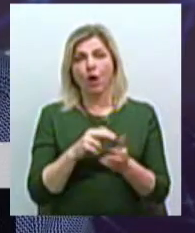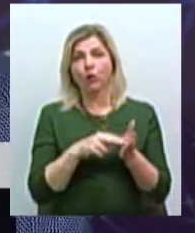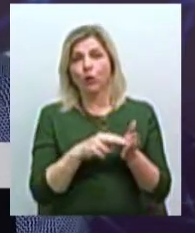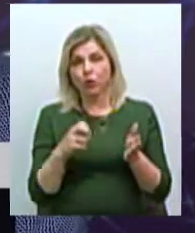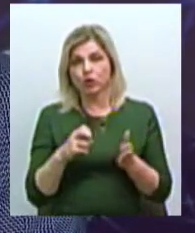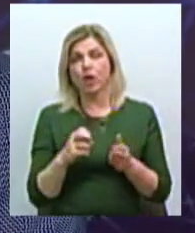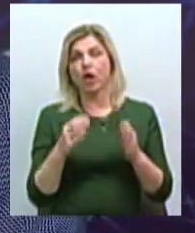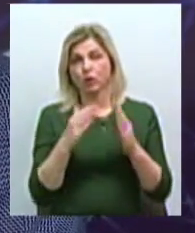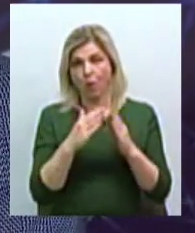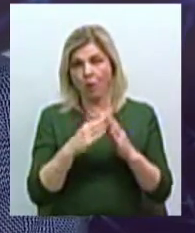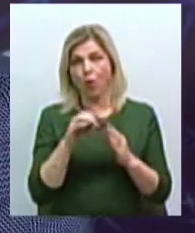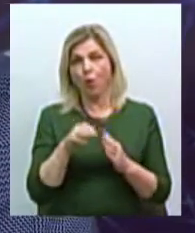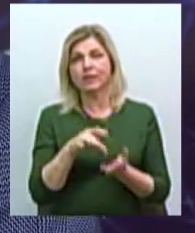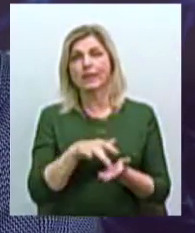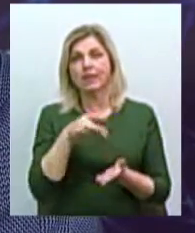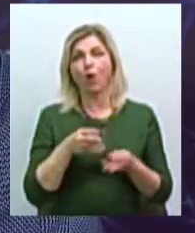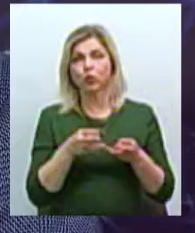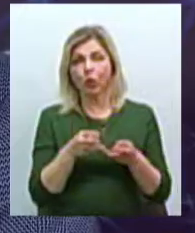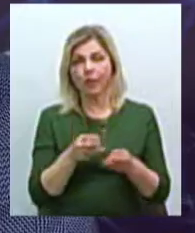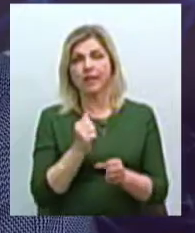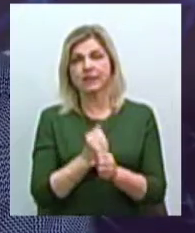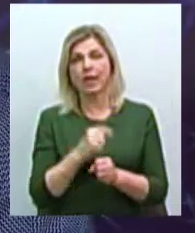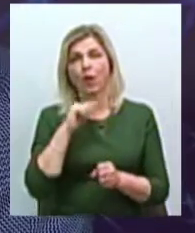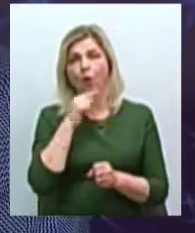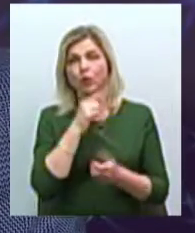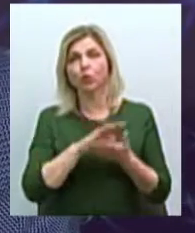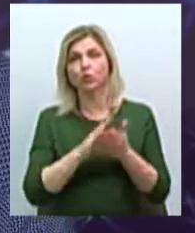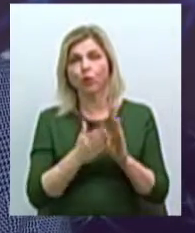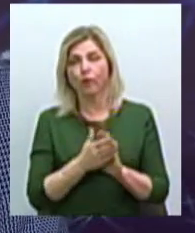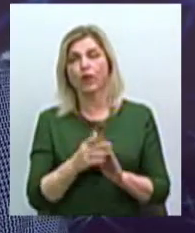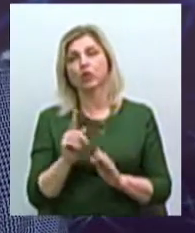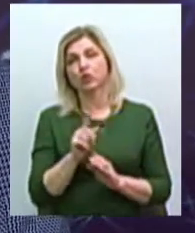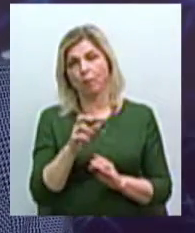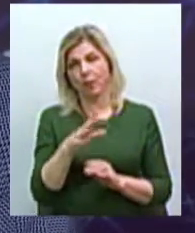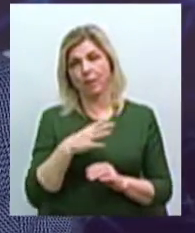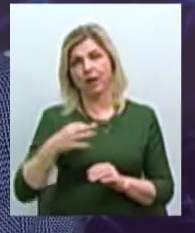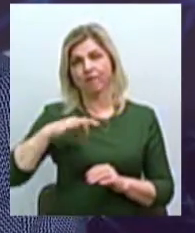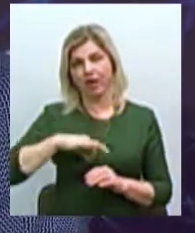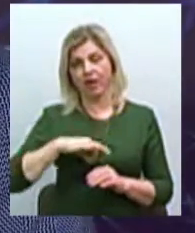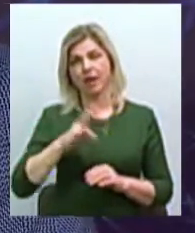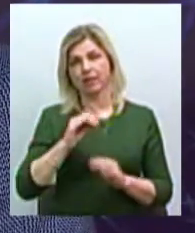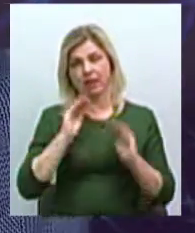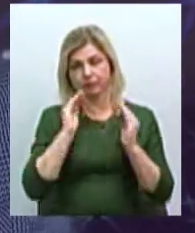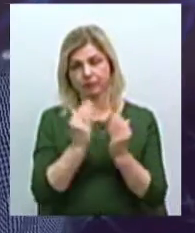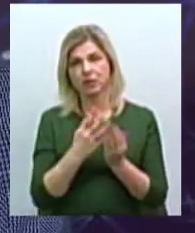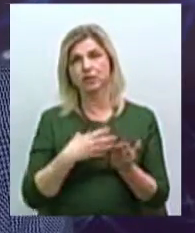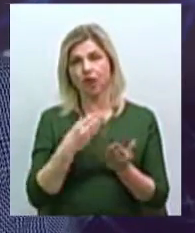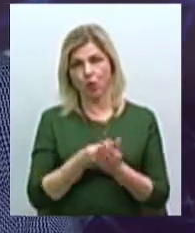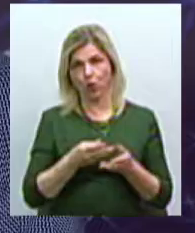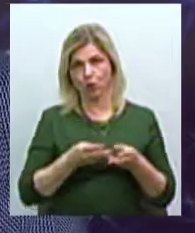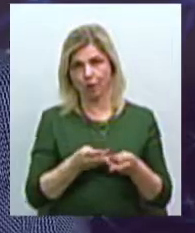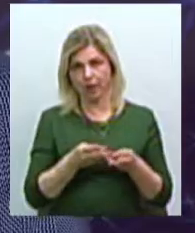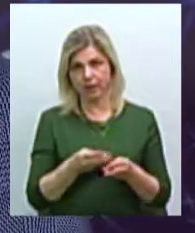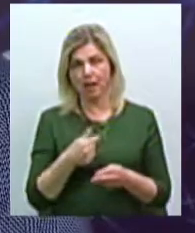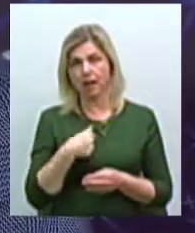отключению их от центрального отопления и создание экономических условий, при которых им будет выгодно перейти на автономное отопление. Я не говорю сейчас абсолютно о